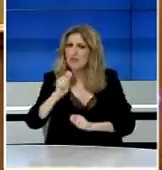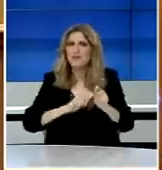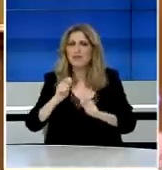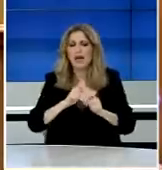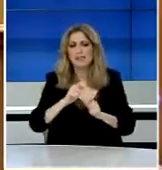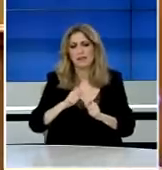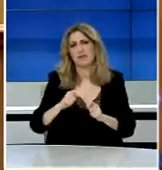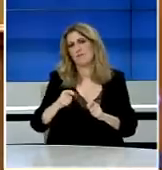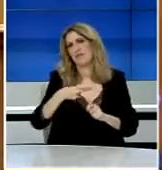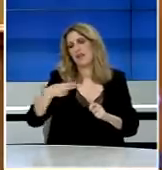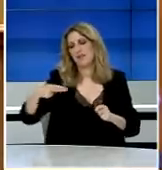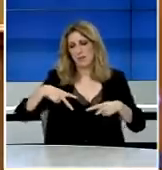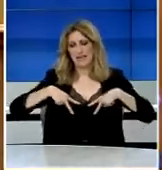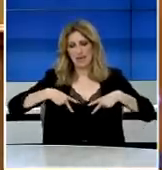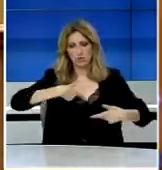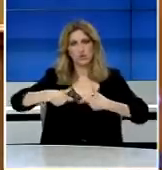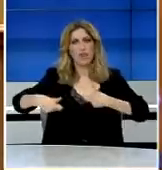την επιστρεπτέα προκαταβολή.